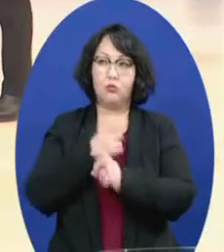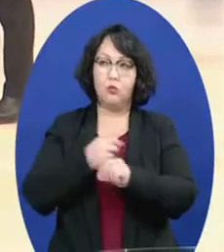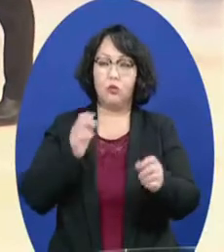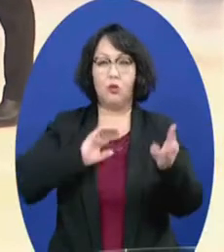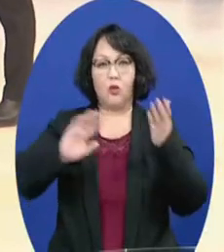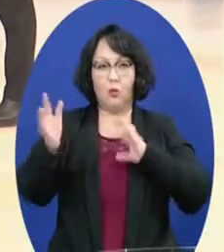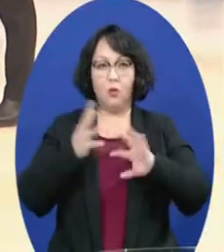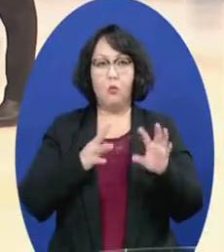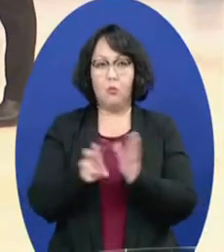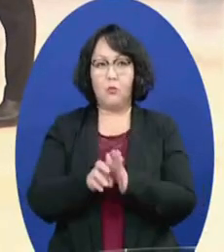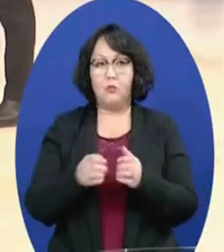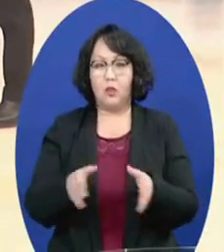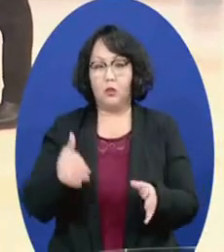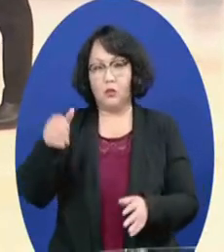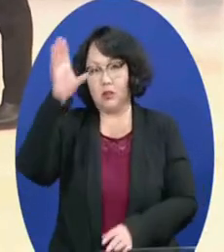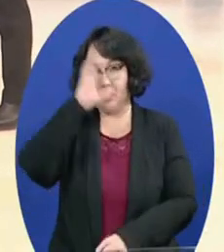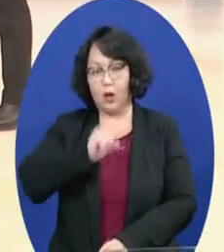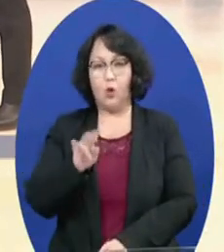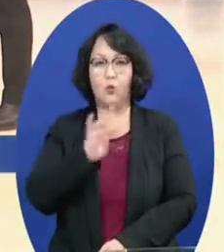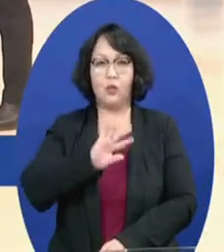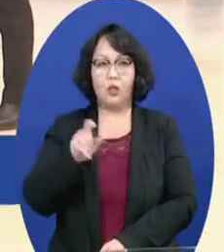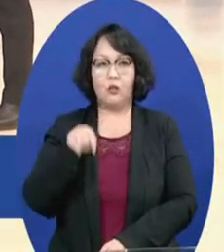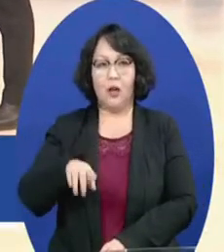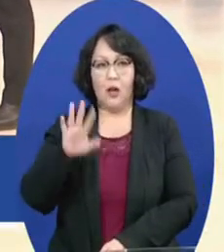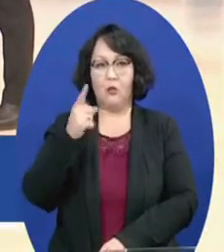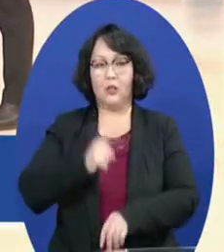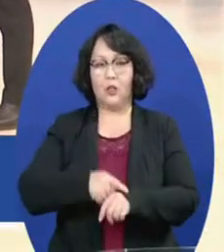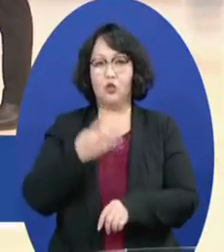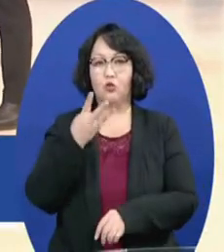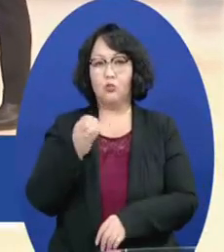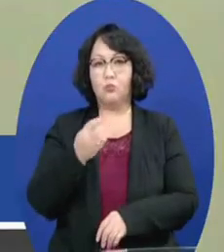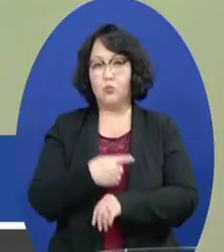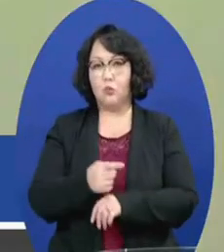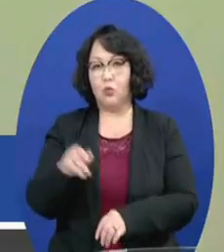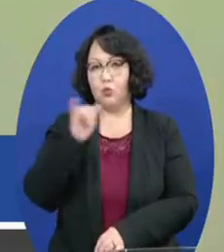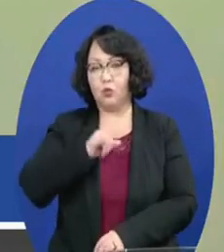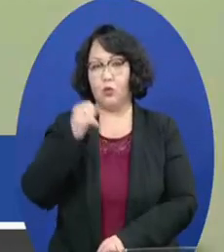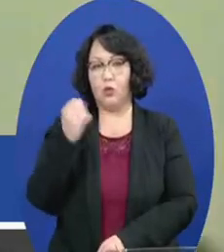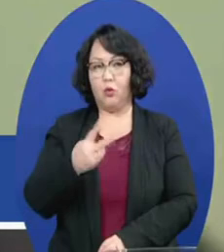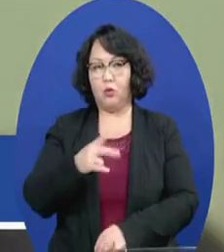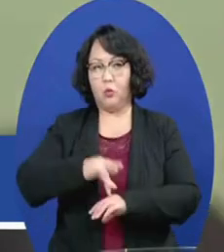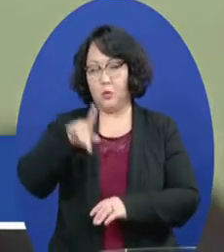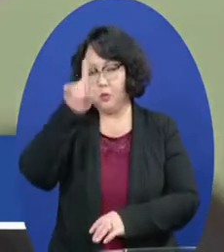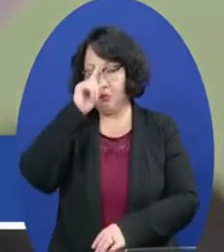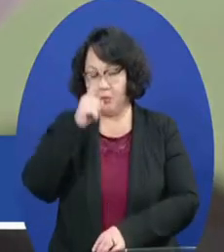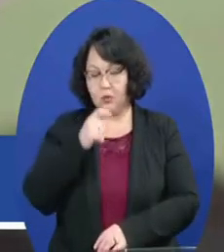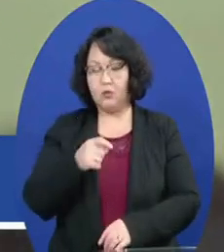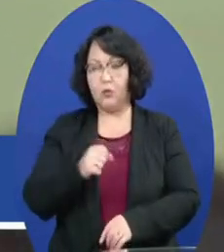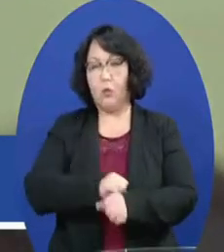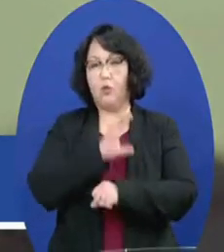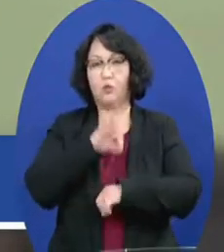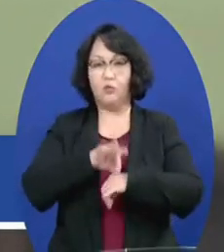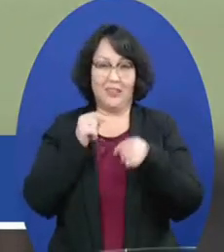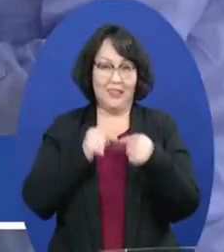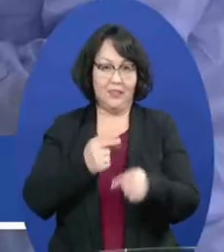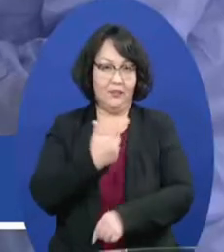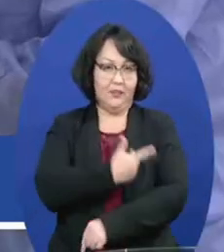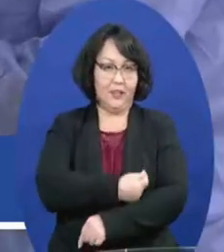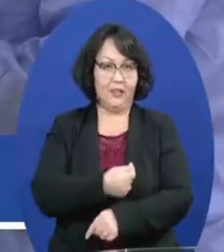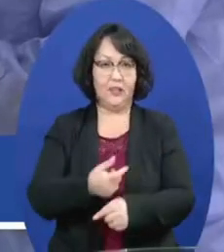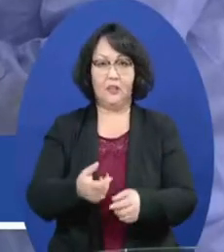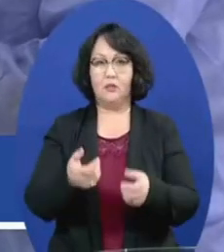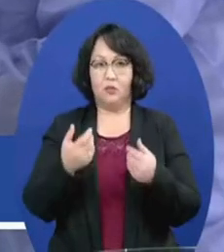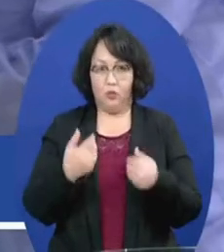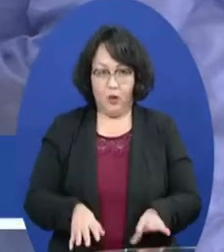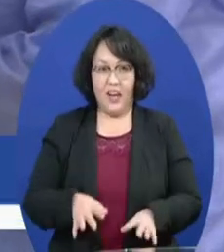байна. Ерөнхий сайд Оюн Эрдэнэ өнөөдөр 11 цаг 40 минутын үед улсын 2 дугаар төв эмнэлэгт цар тахлын эсрэг вакцины жуулалтанд хамрагдсан.